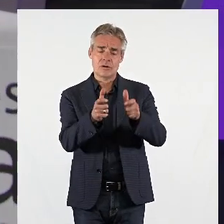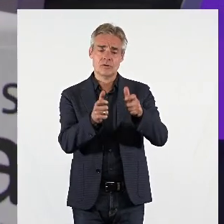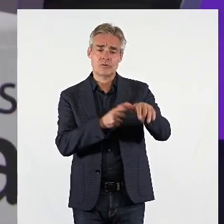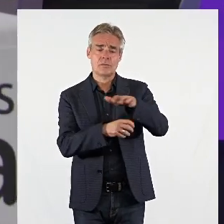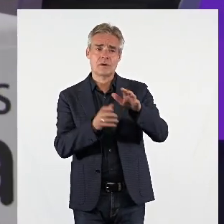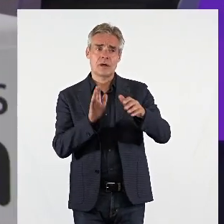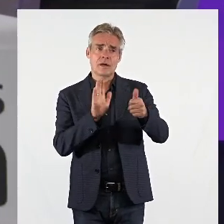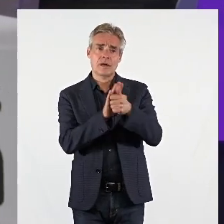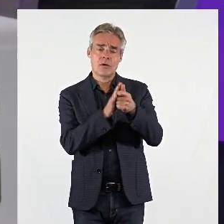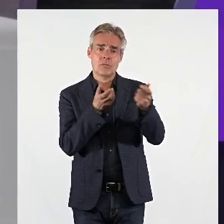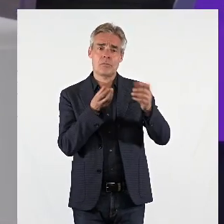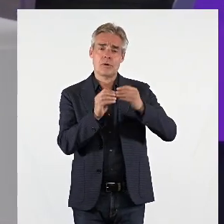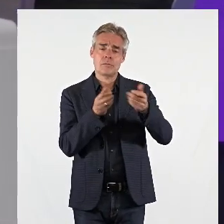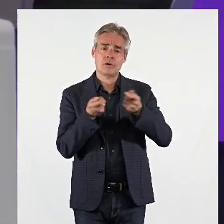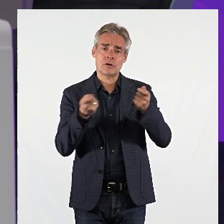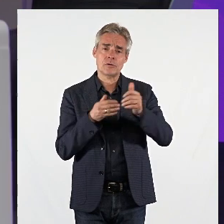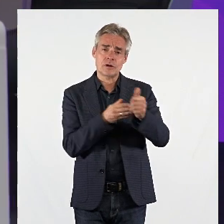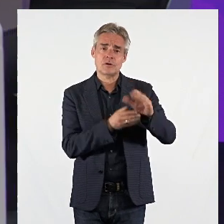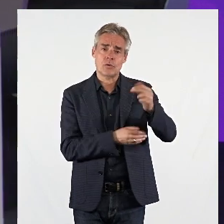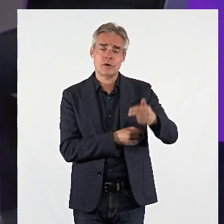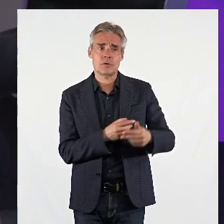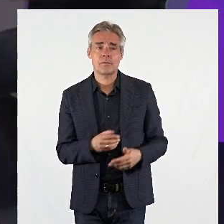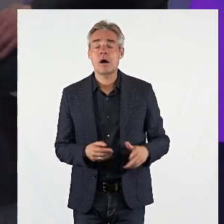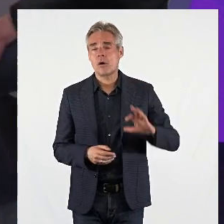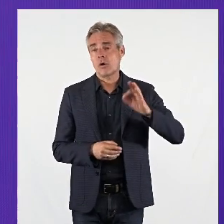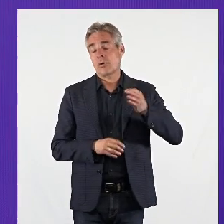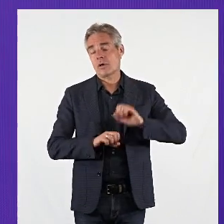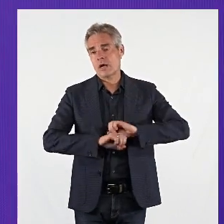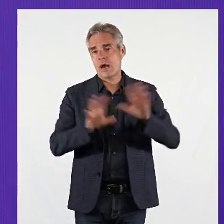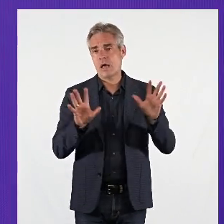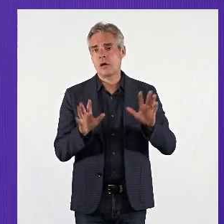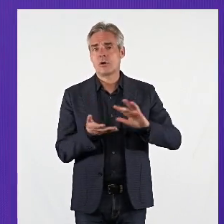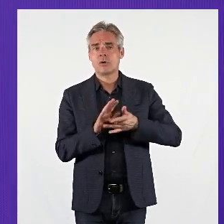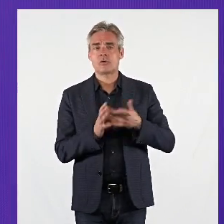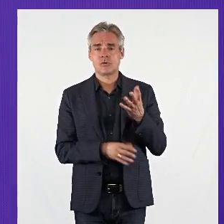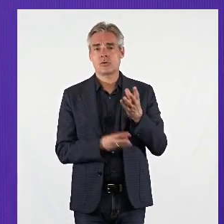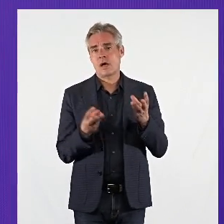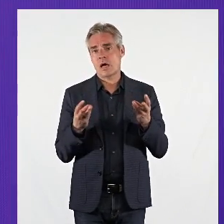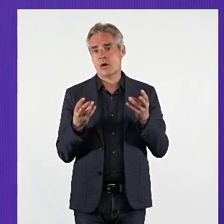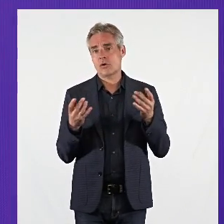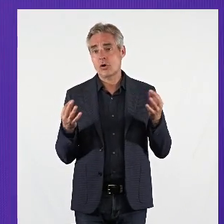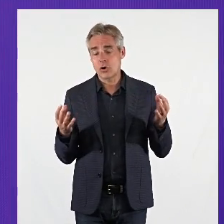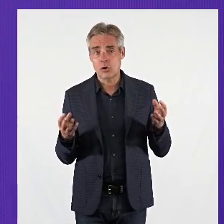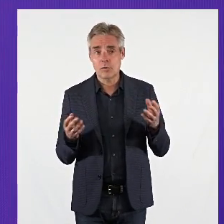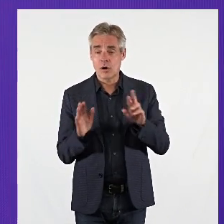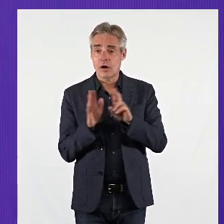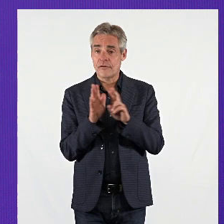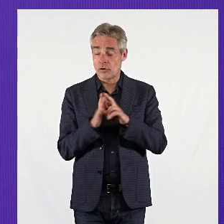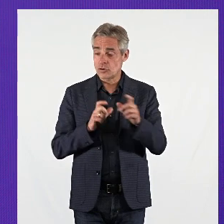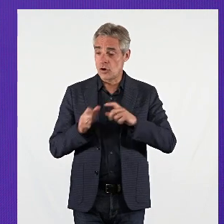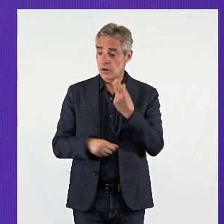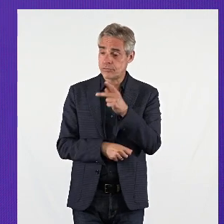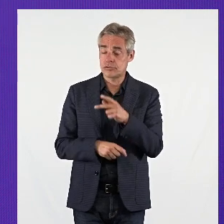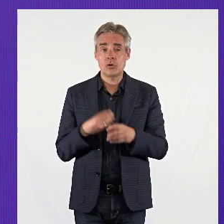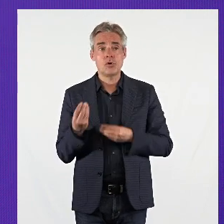qui se pose ? Clairement, tous les ergonomes de référence avec mon collègue Serge Volkov,